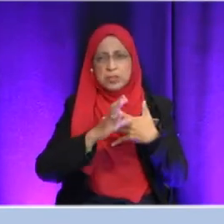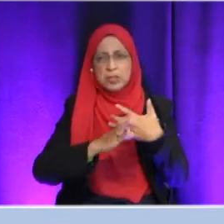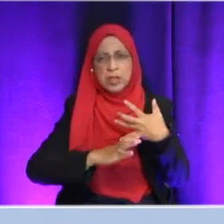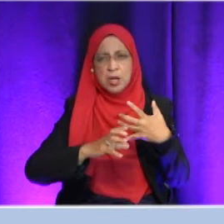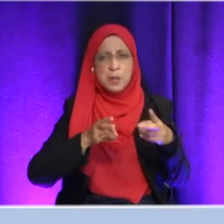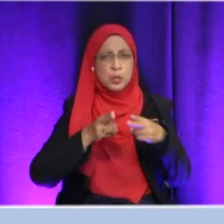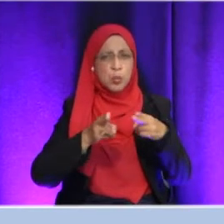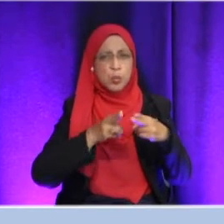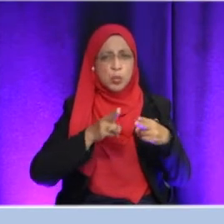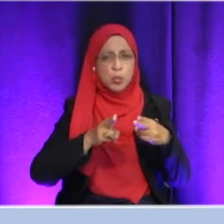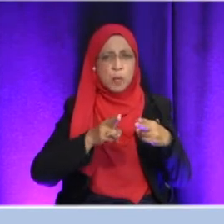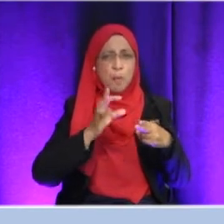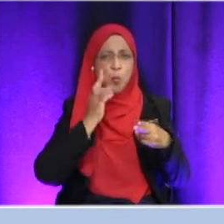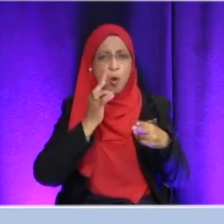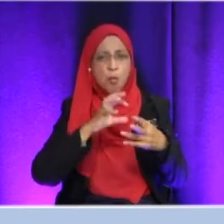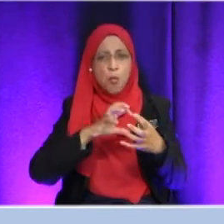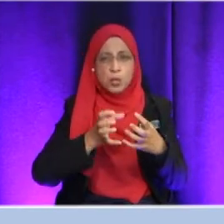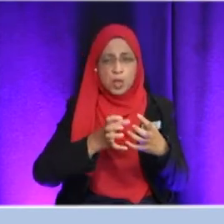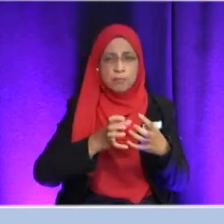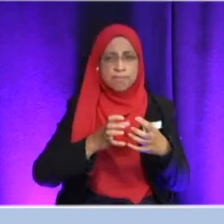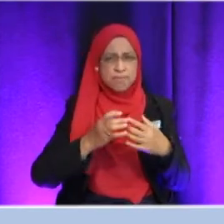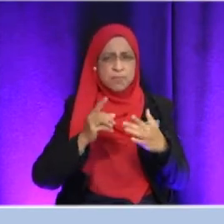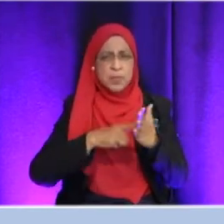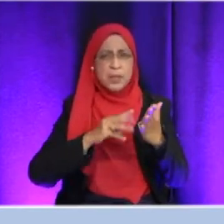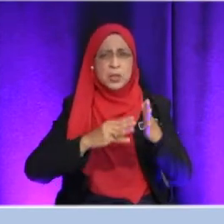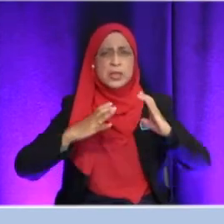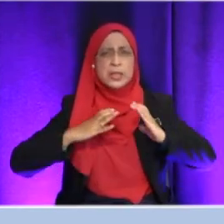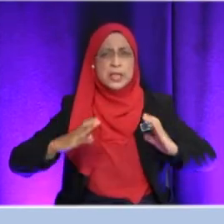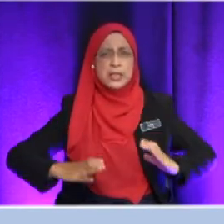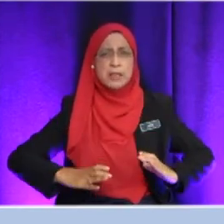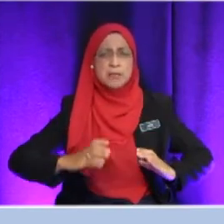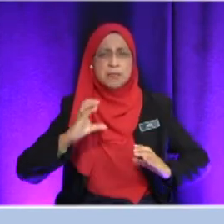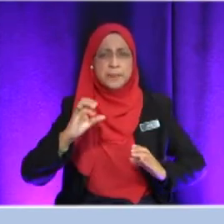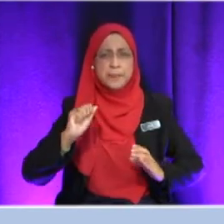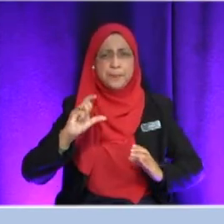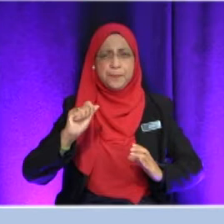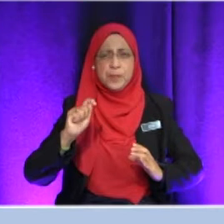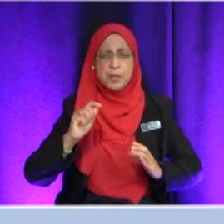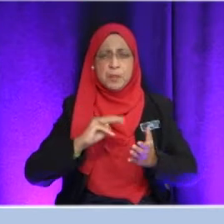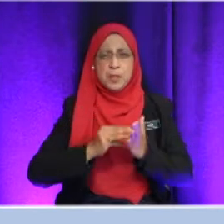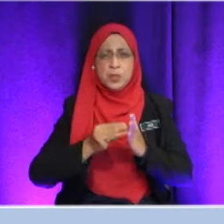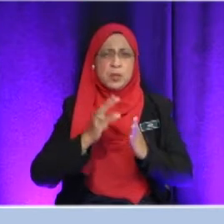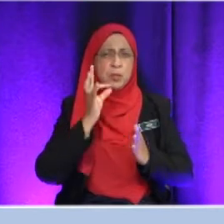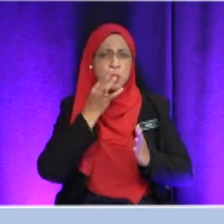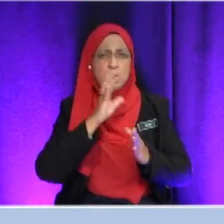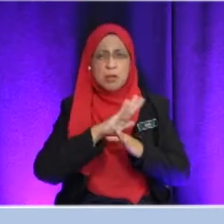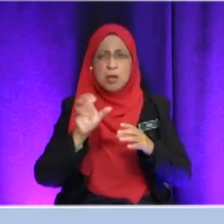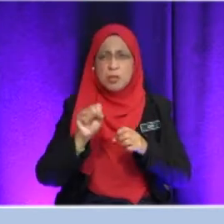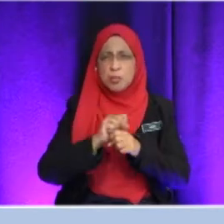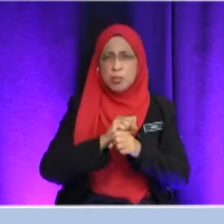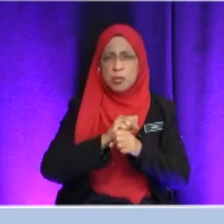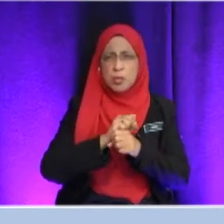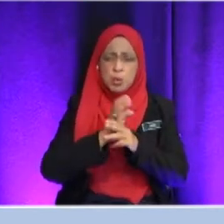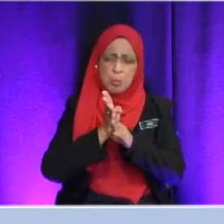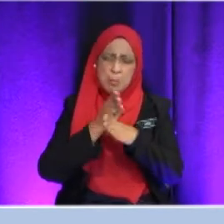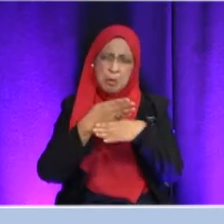Oke pertama kita tengok Caca Oke Caca masuknya dia tak sempurna bentuk